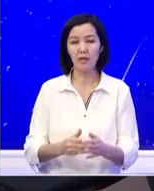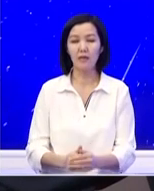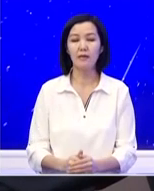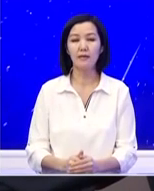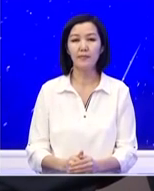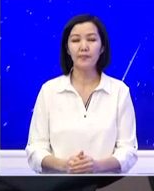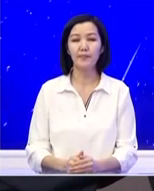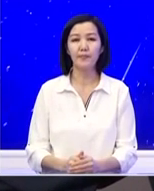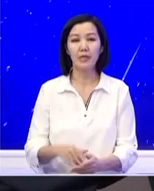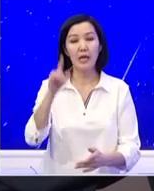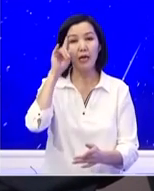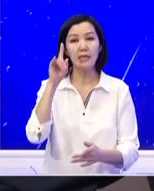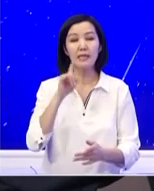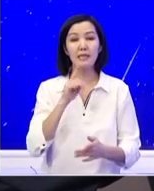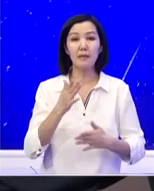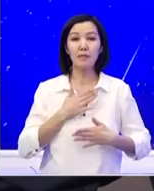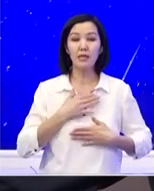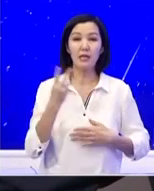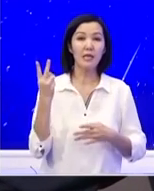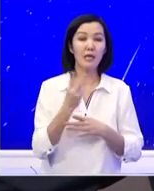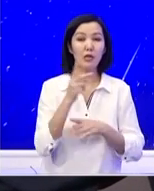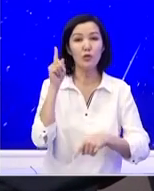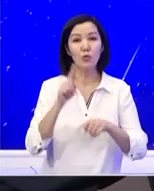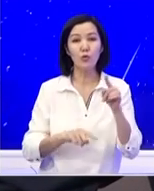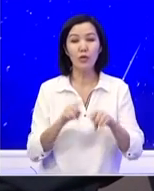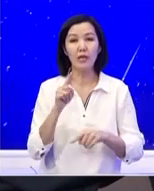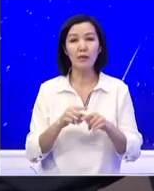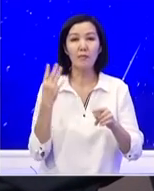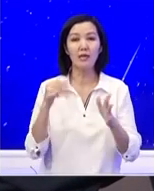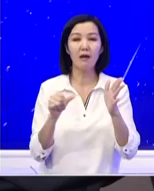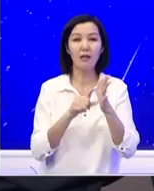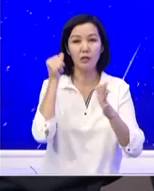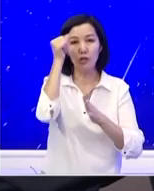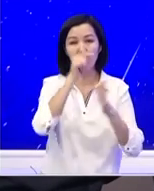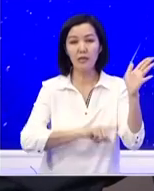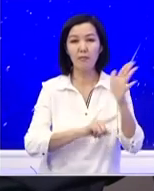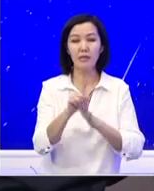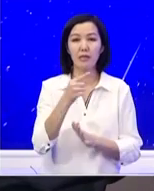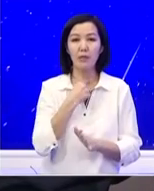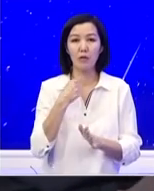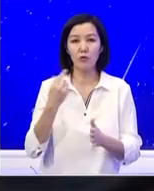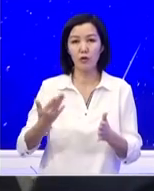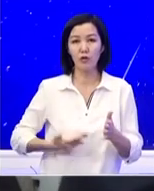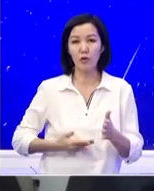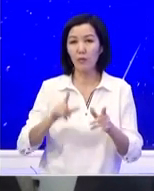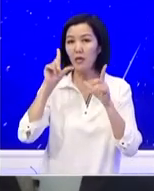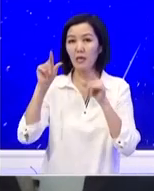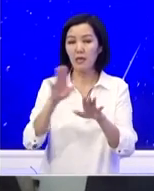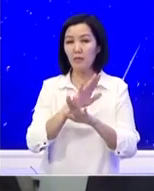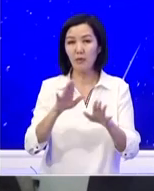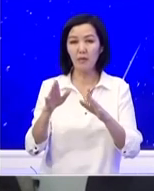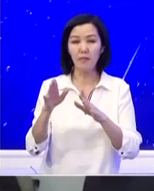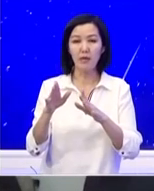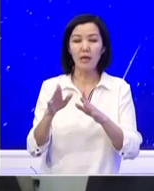моя. Қазақстан менің екінші отаным. Себебі мен мұнда 46 жылдан бері Талдықорғанда тұрамын. Ешқайда кетпедім. Кетпеймін